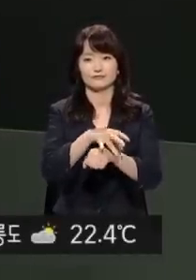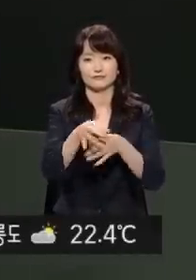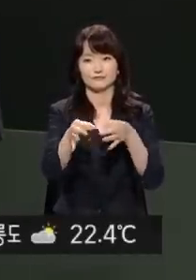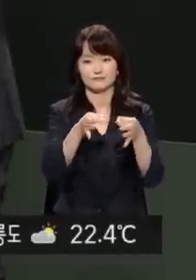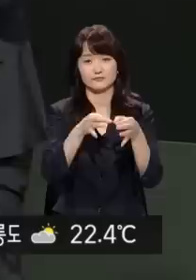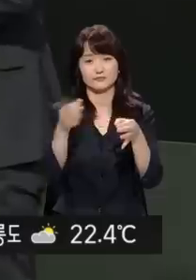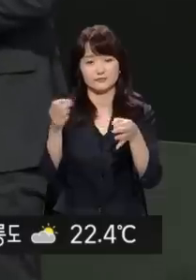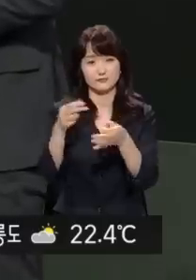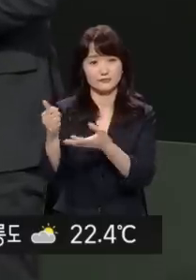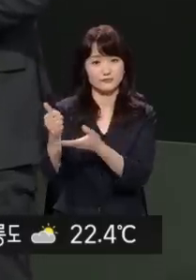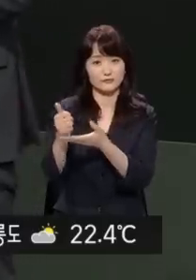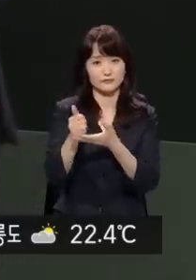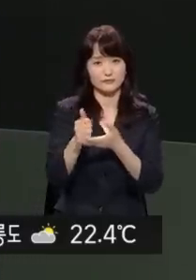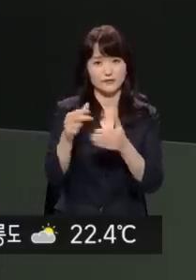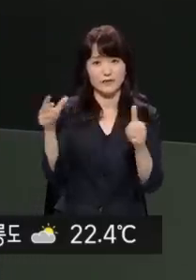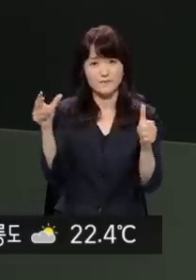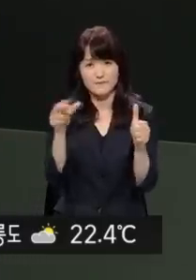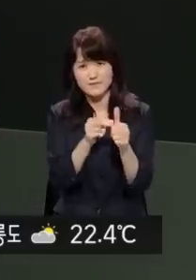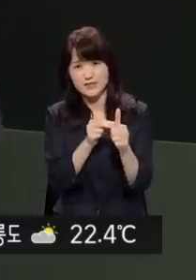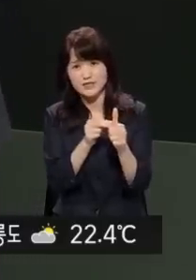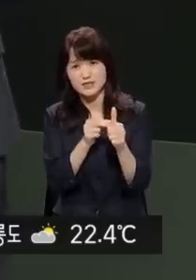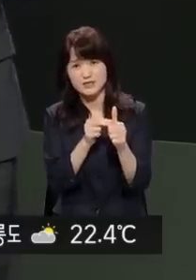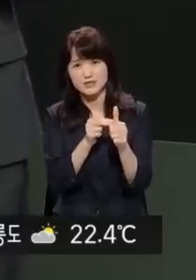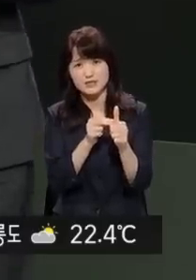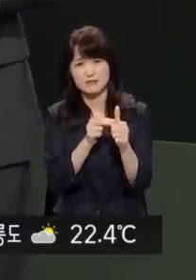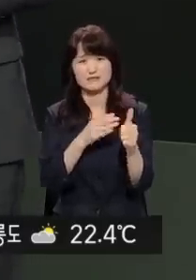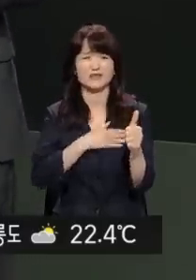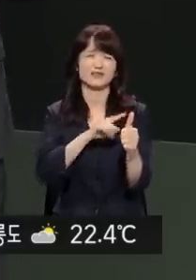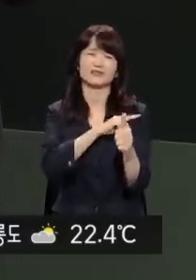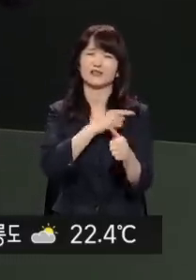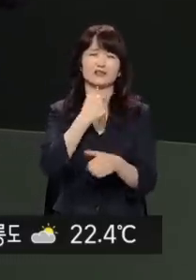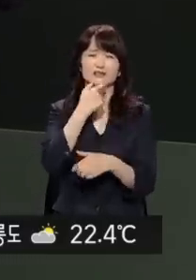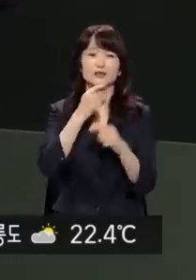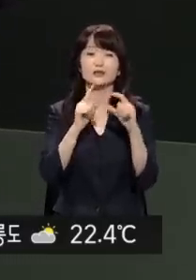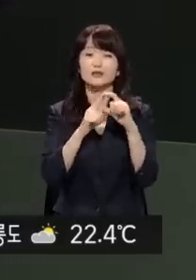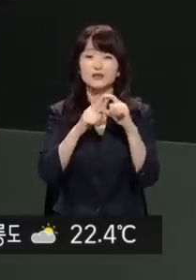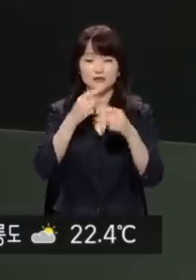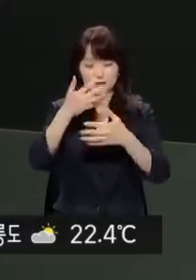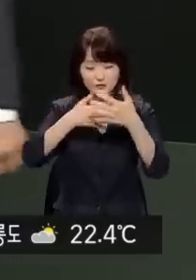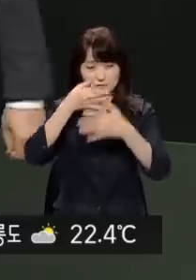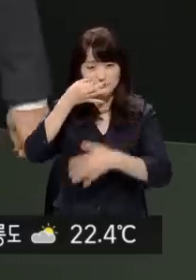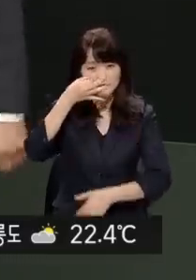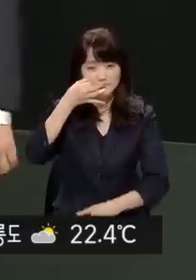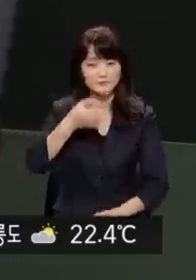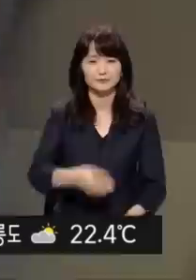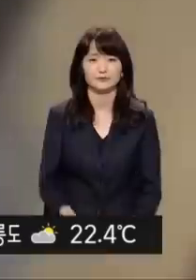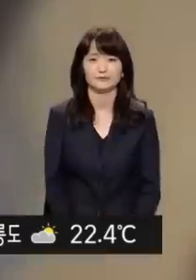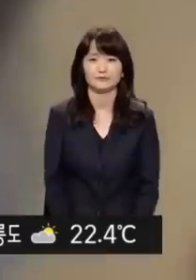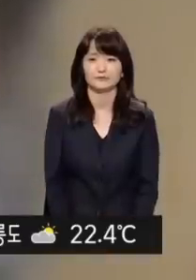편의점 단골손님의 배신 배신 배반 제가 제일 싫어하는 단어인데요 영상으로 만나보시죠